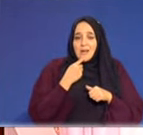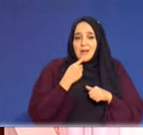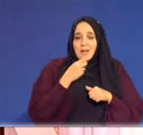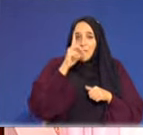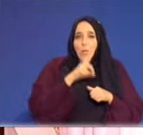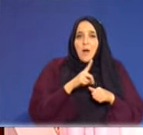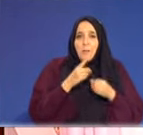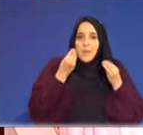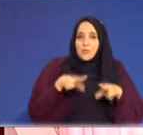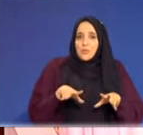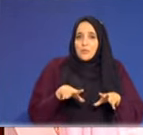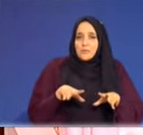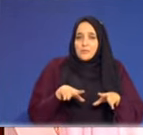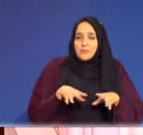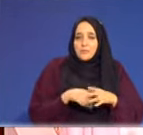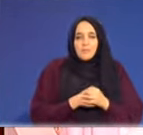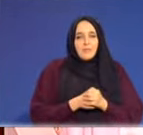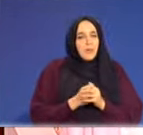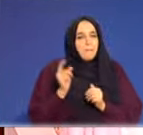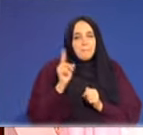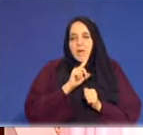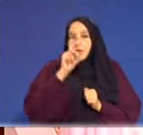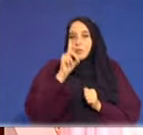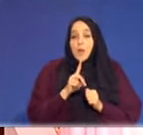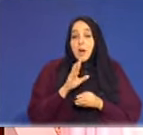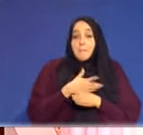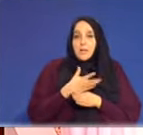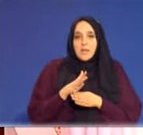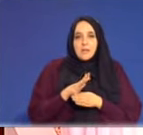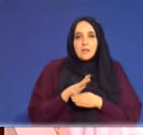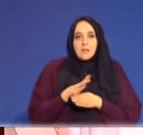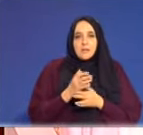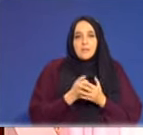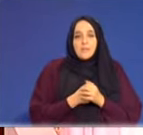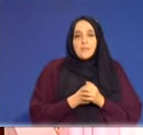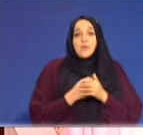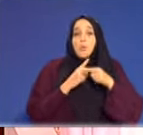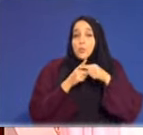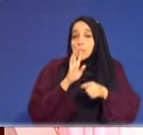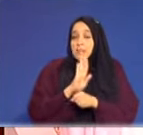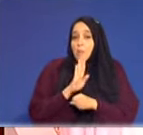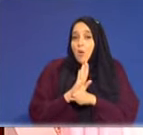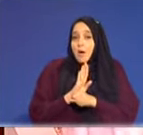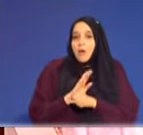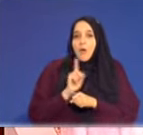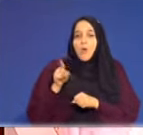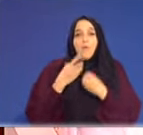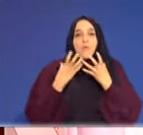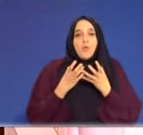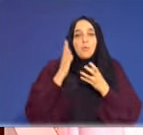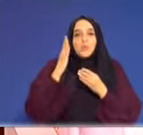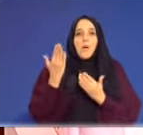وللأسف الشديد لا يجوز هذا التخويف شرعا. نعم. والشهود كما قالت الأخت نعيمة يطلبون